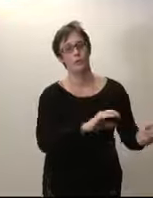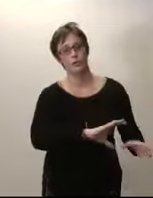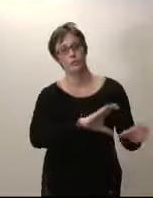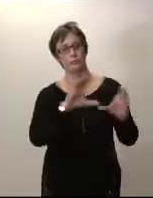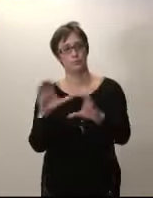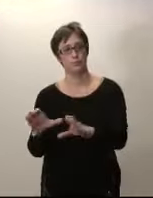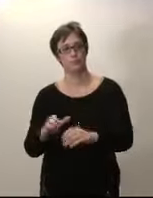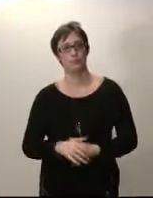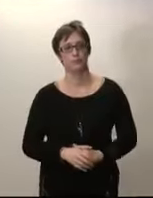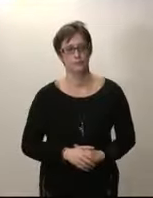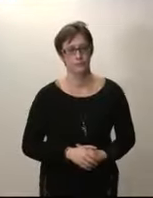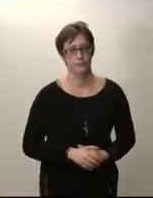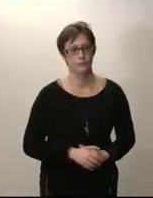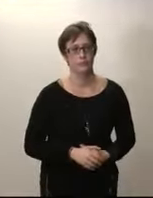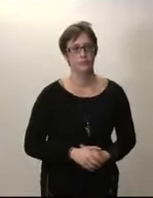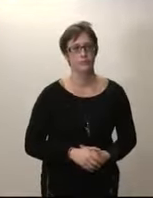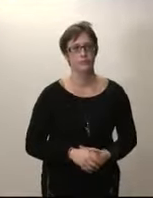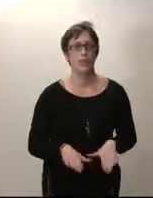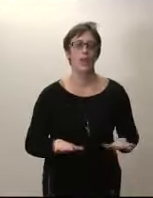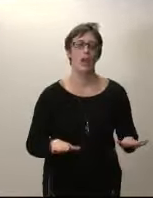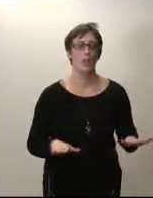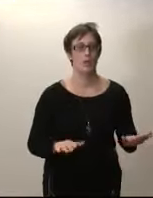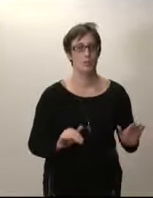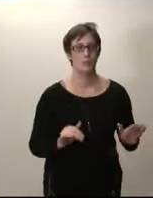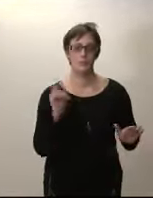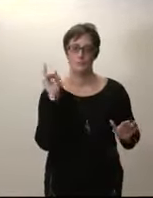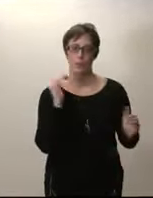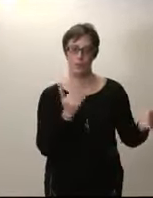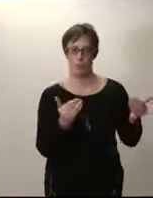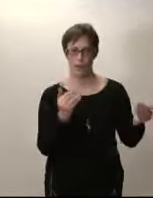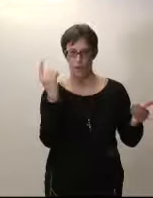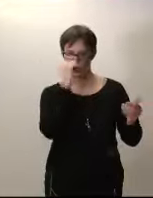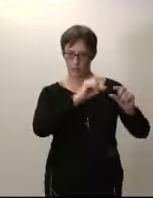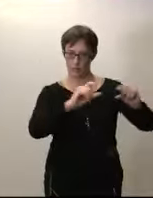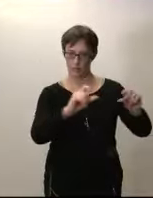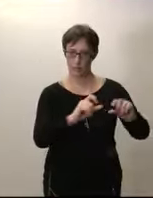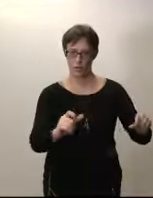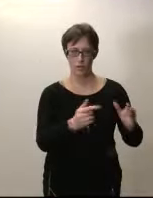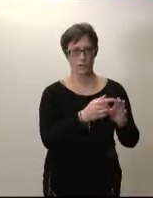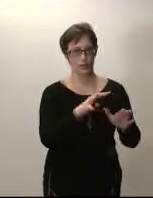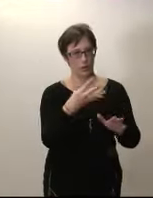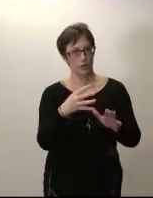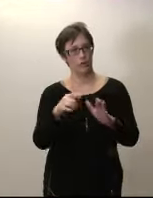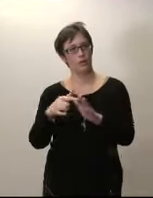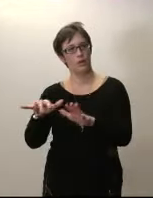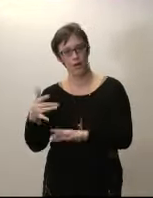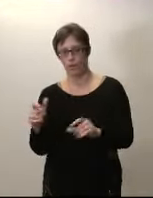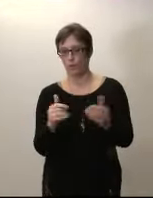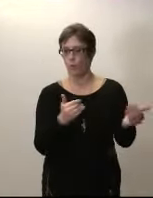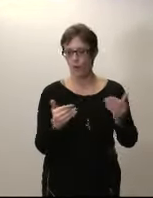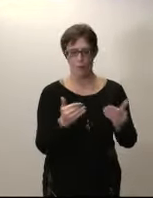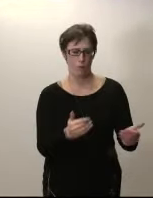voulez, il ne faut pas regarder, il est difficile de comparer chaque ligne en 2014-2015 et il faut